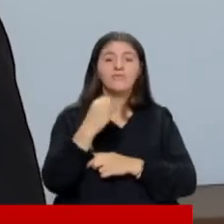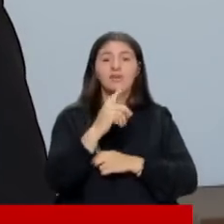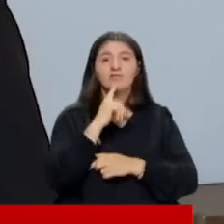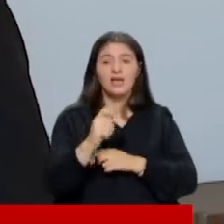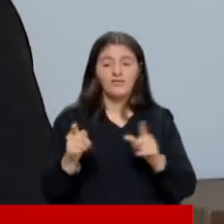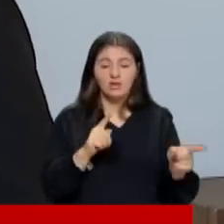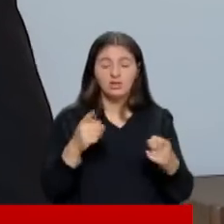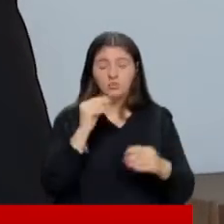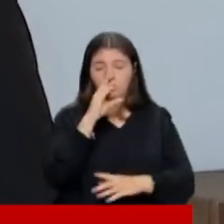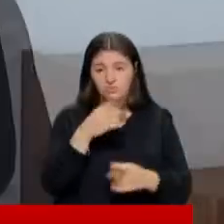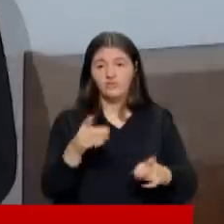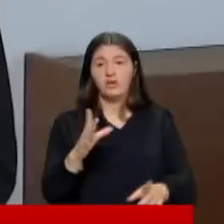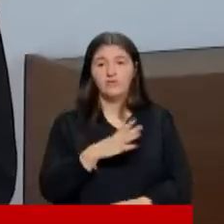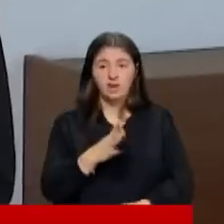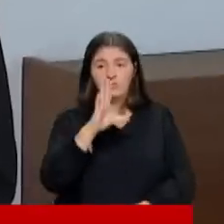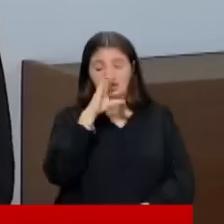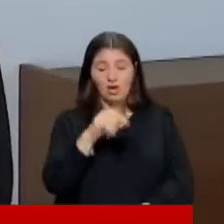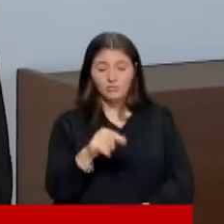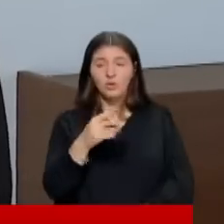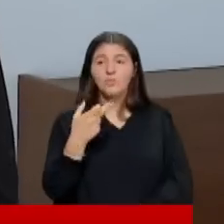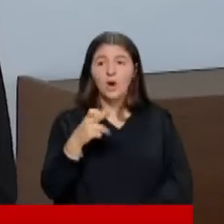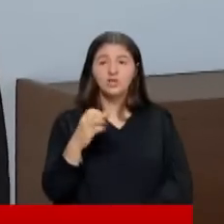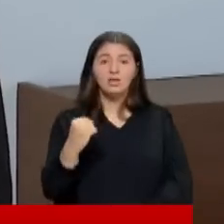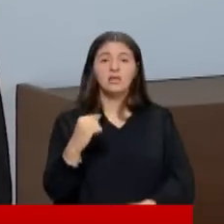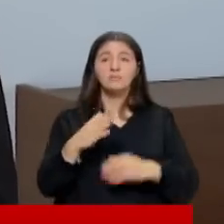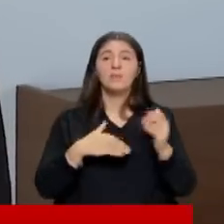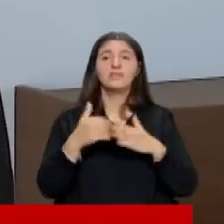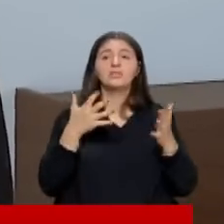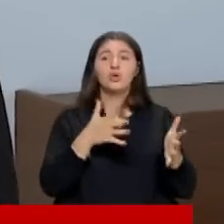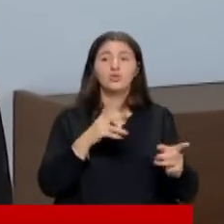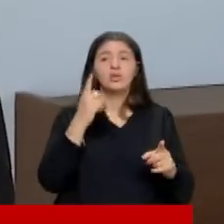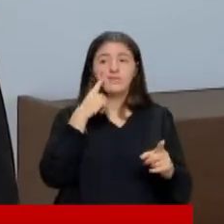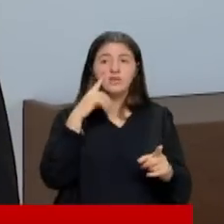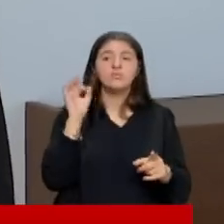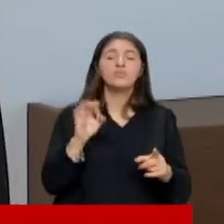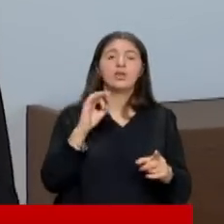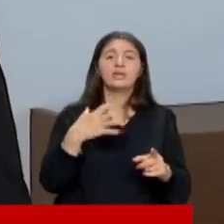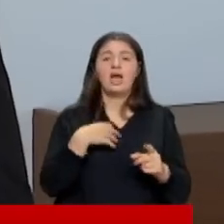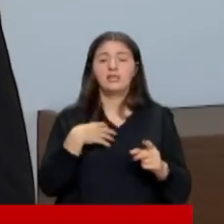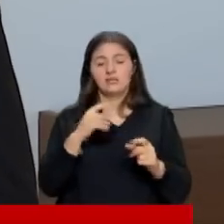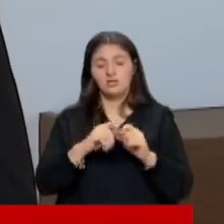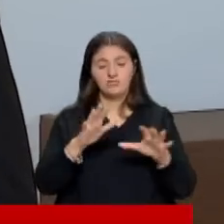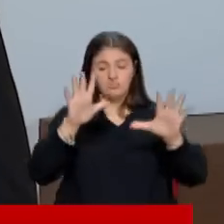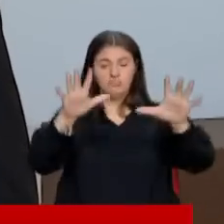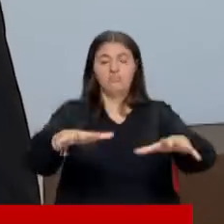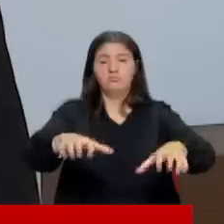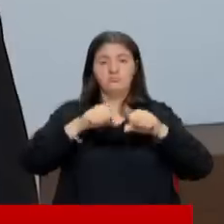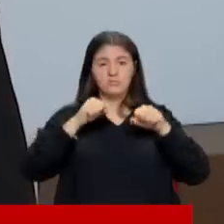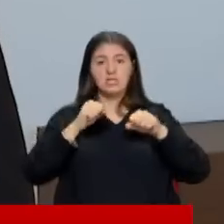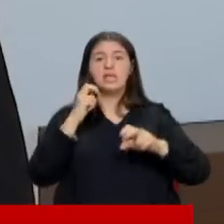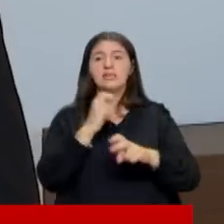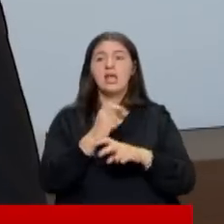verdikleri teklif arasında ciddi bir fark var İstanbul 'daki boş sağlam yapısı sonu kamunun Mutlaka kendi tasarrufuna geçirip